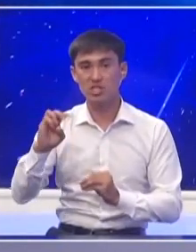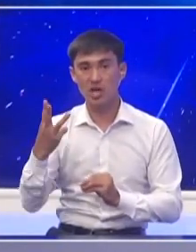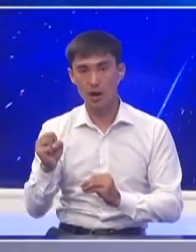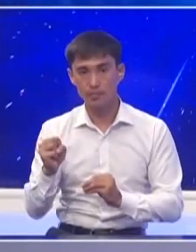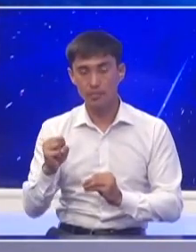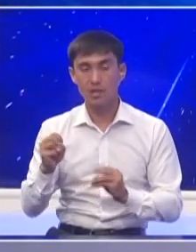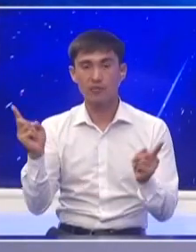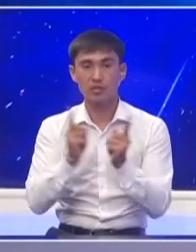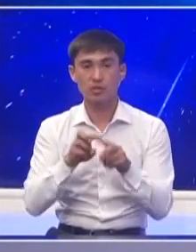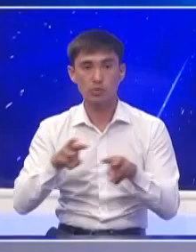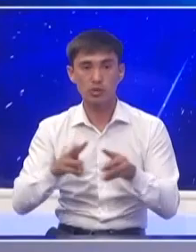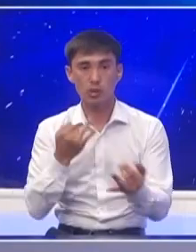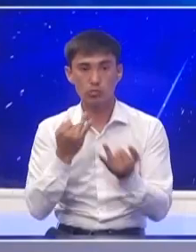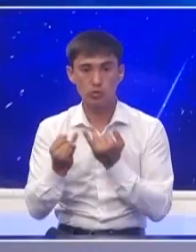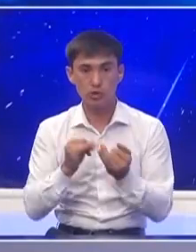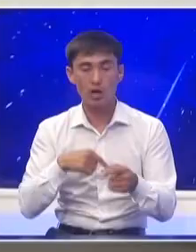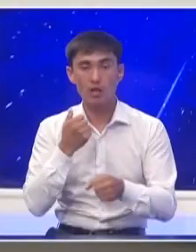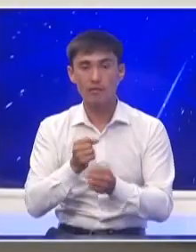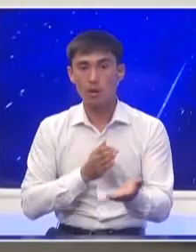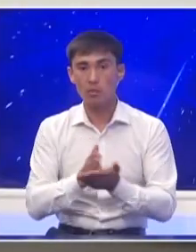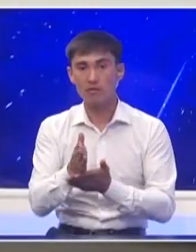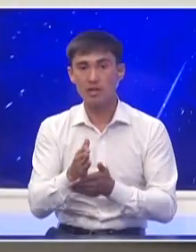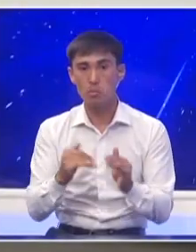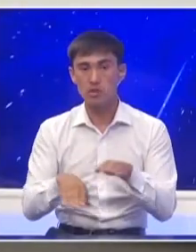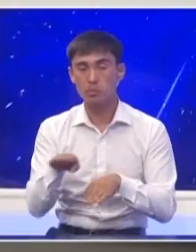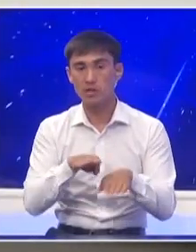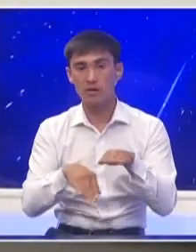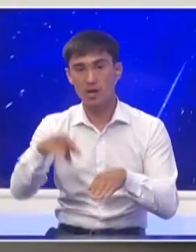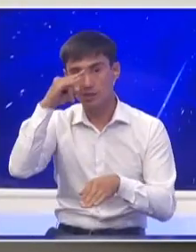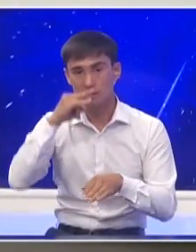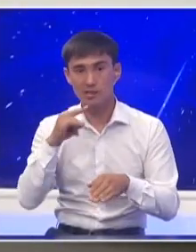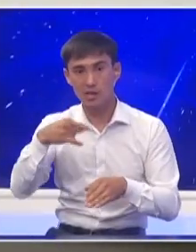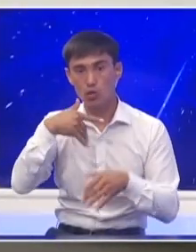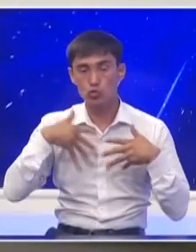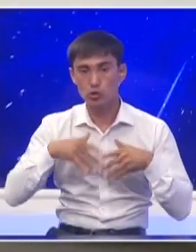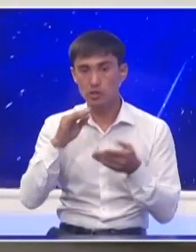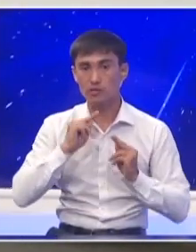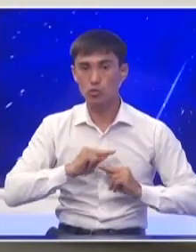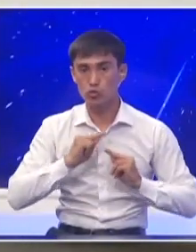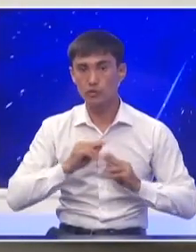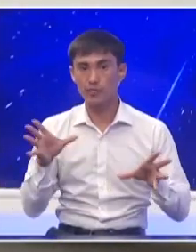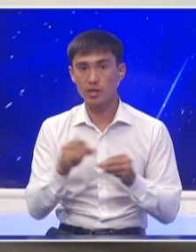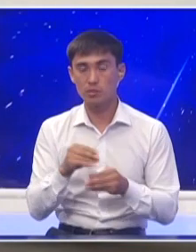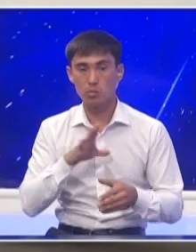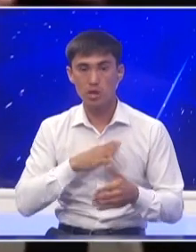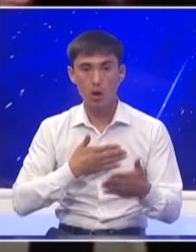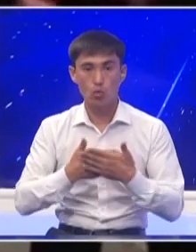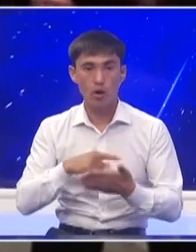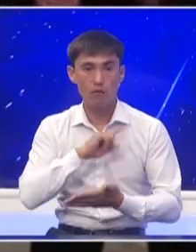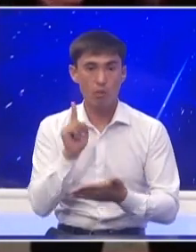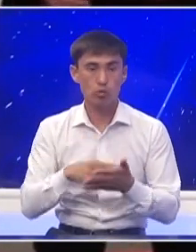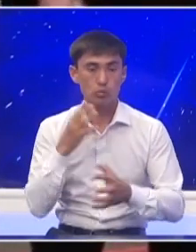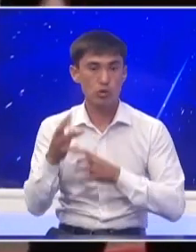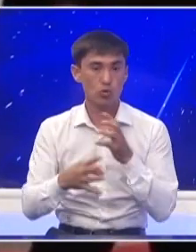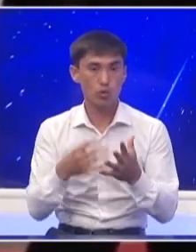министры двух стран обсудили основные направления и перспективы казахстанско-грузинского сотрудничества. Также были затронуты актуальные вопросы